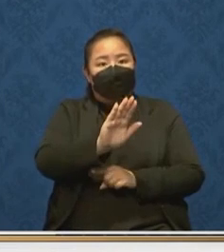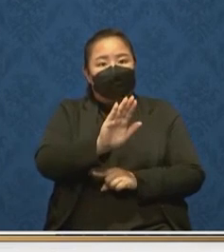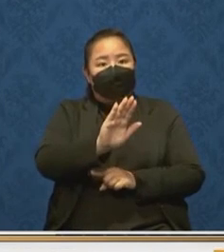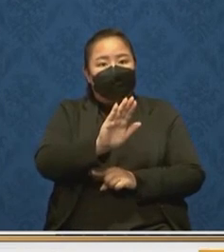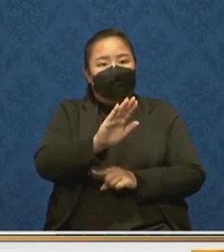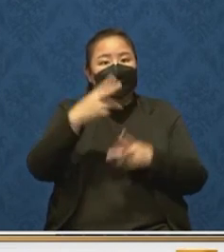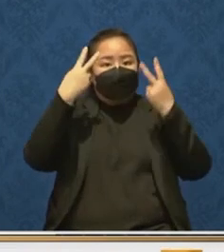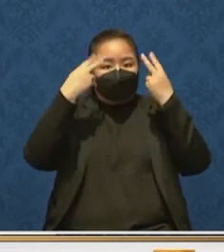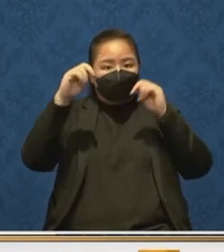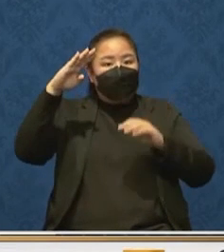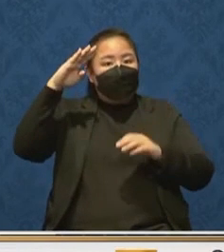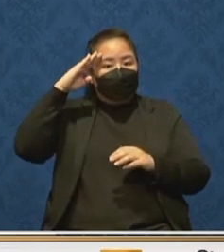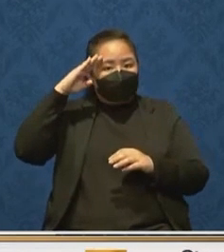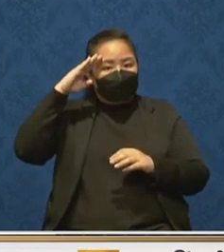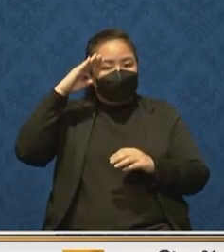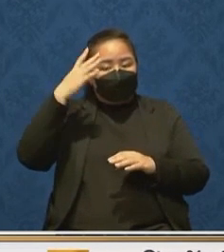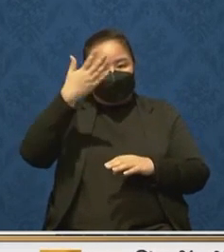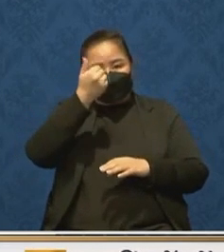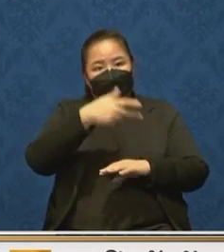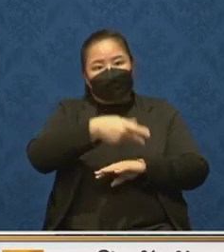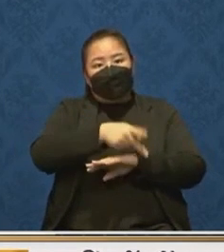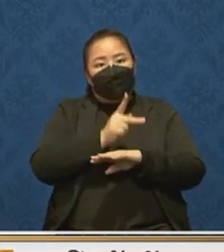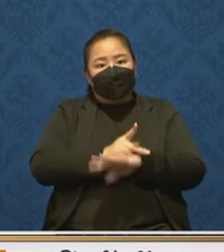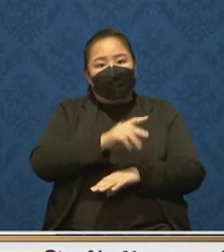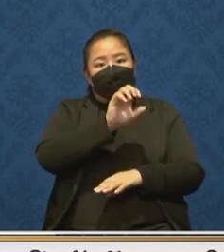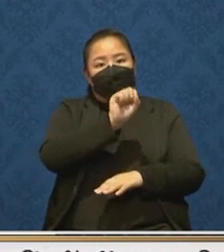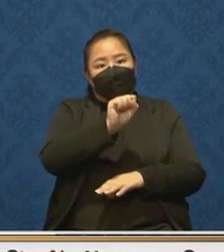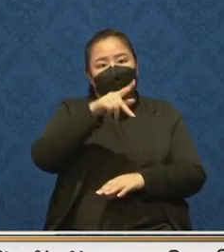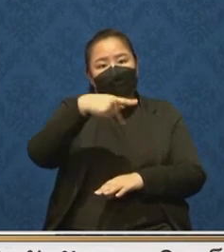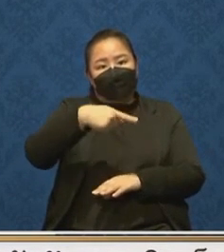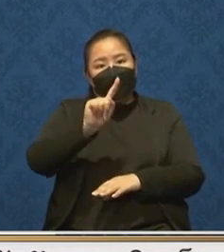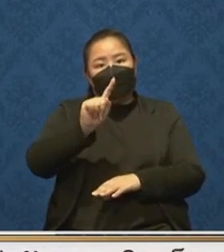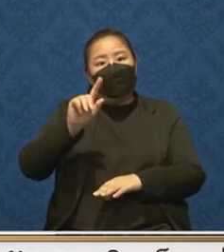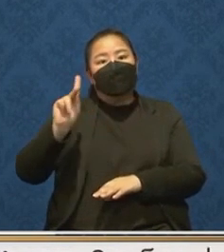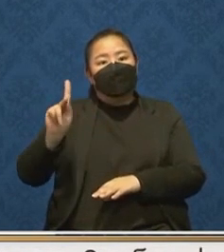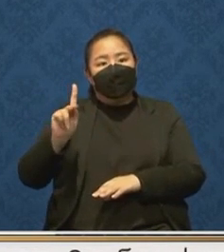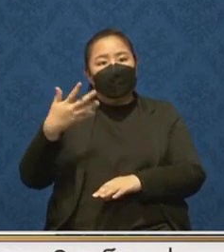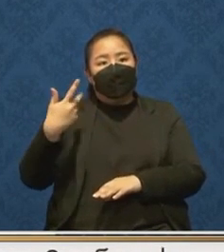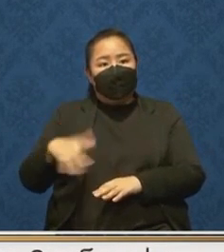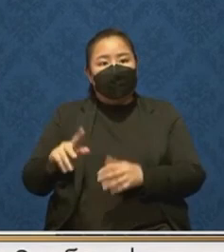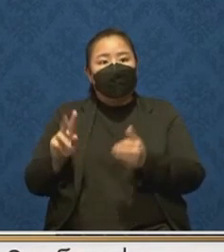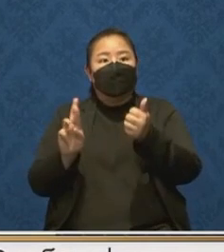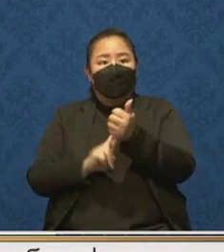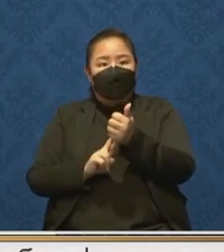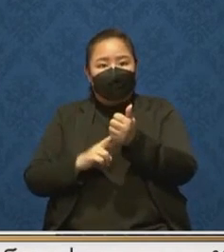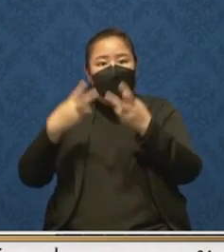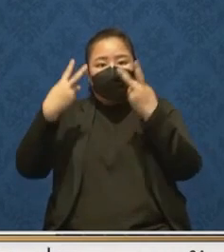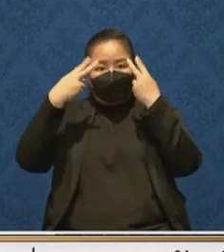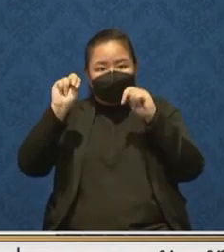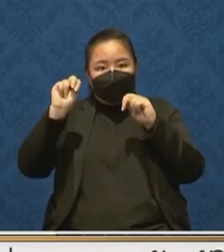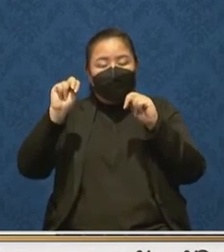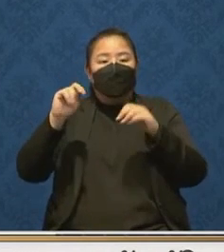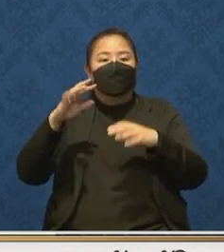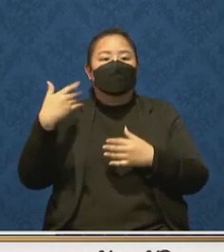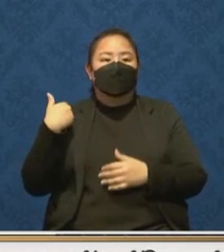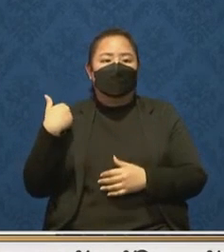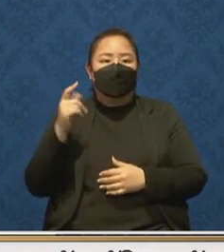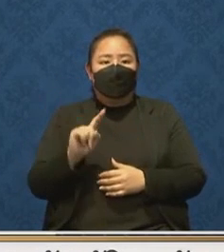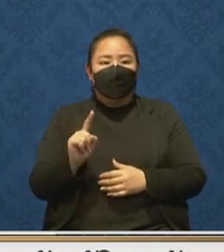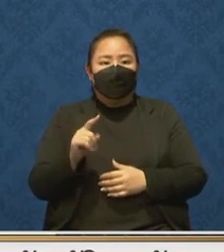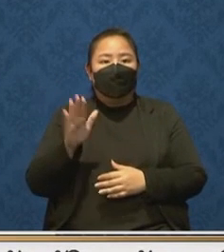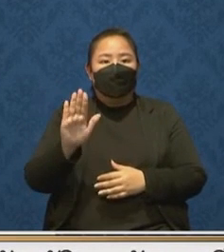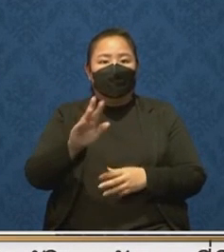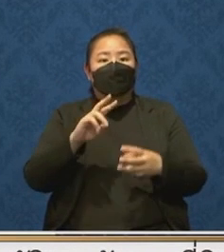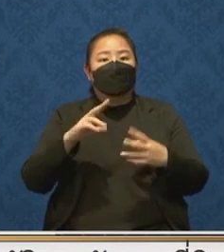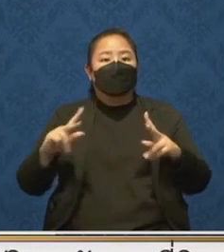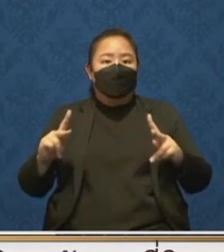องท่านนายกรัฐมนตรีในฐาณประทานสอบค.และในอนุธิชาเวลกุในฐานรัฐมนตรีว่าการกระทวงสาธาสุข